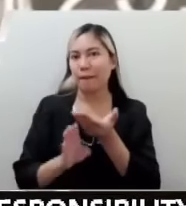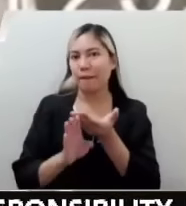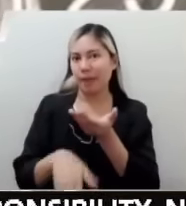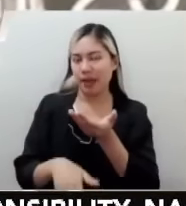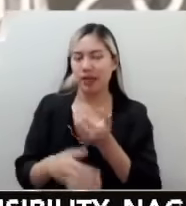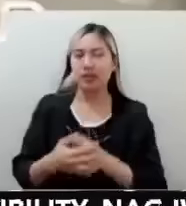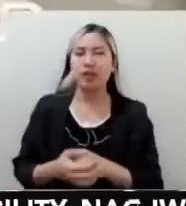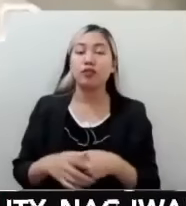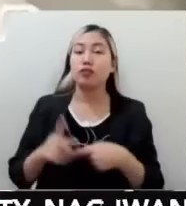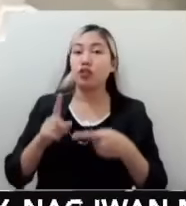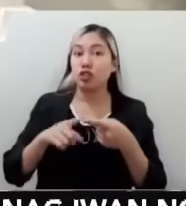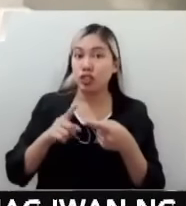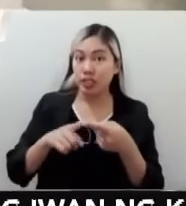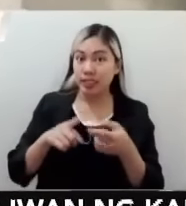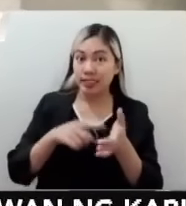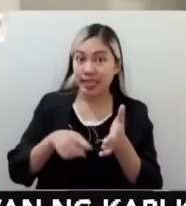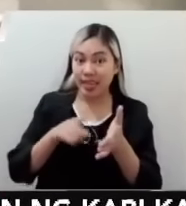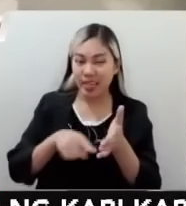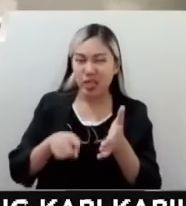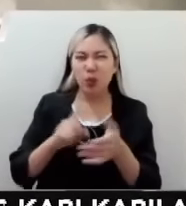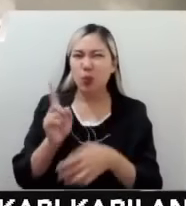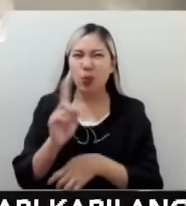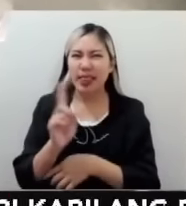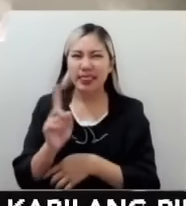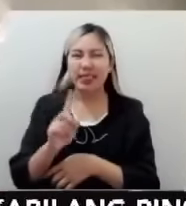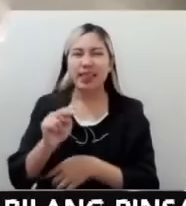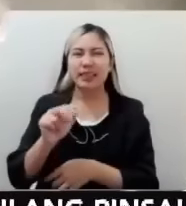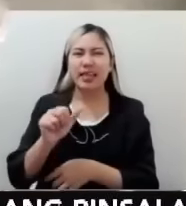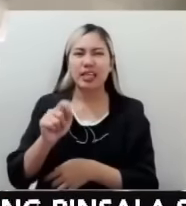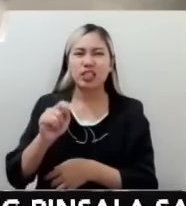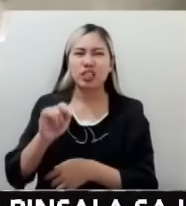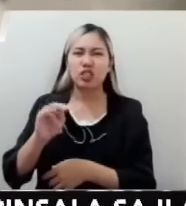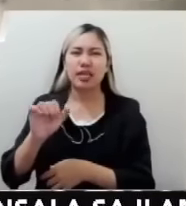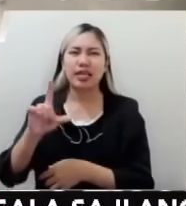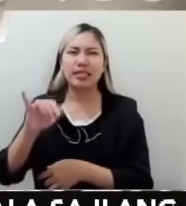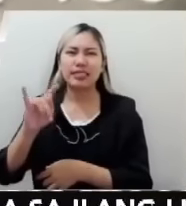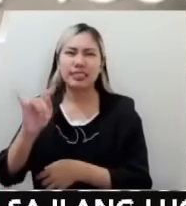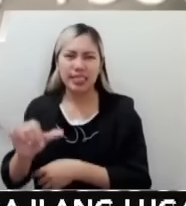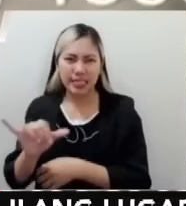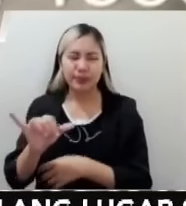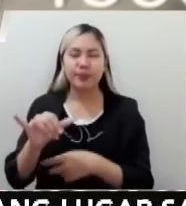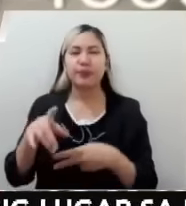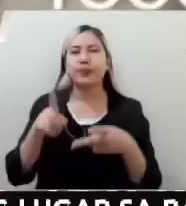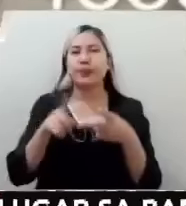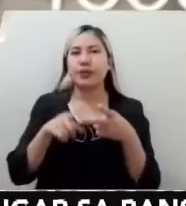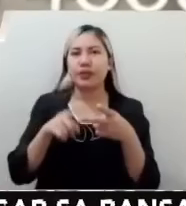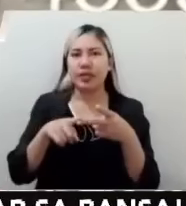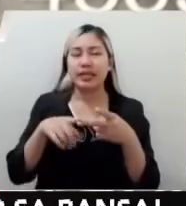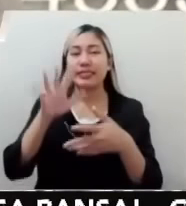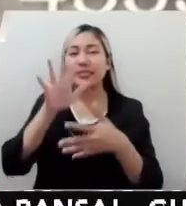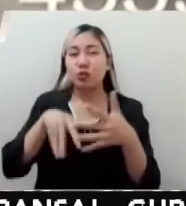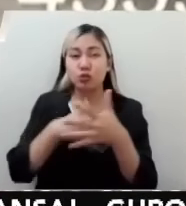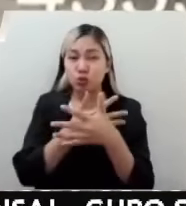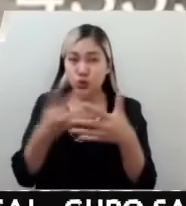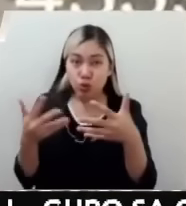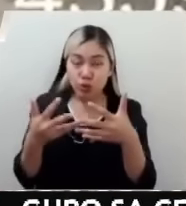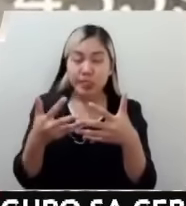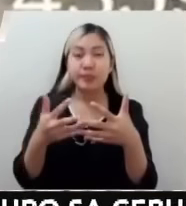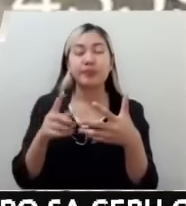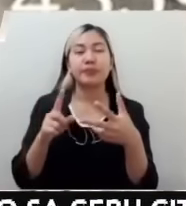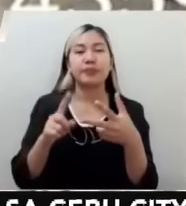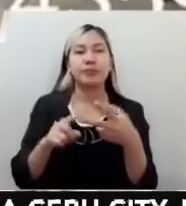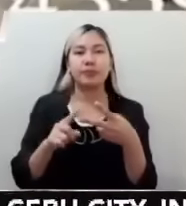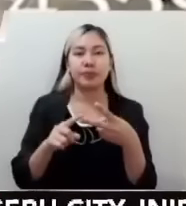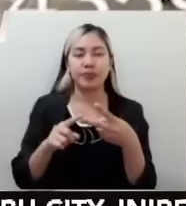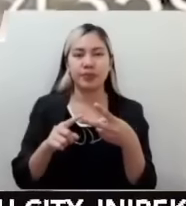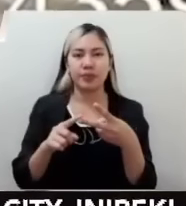doon sa bansang pupuntahan niya. Okay. At ang schedule po ay didikta po nung